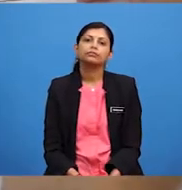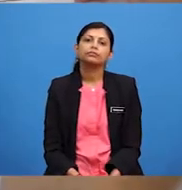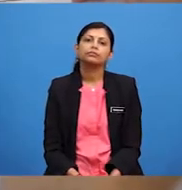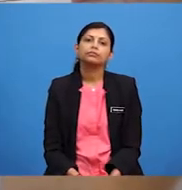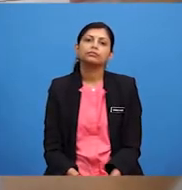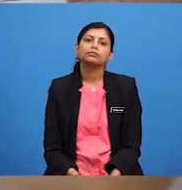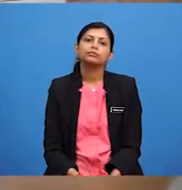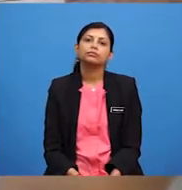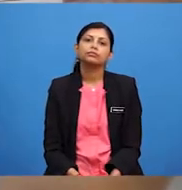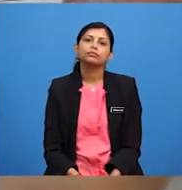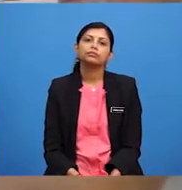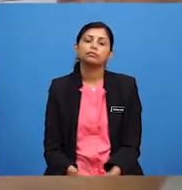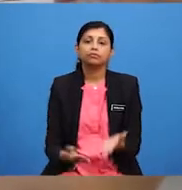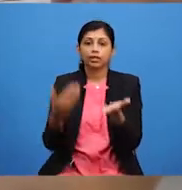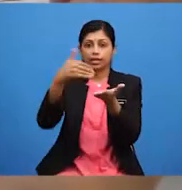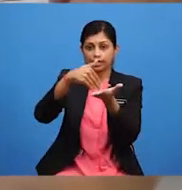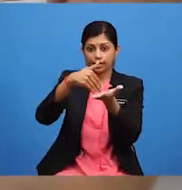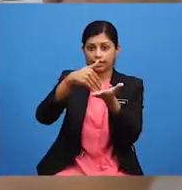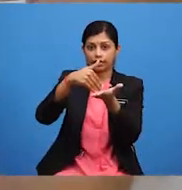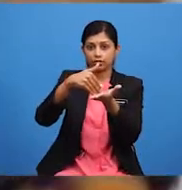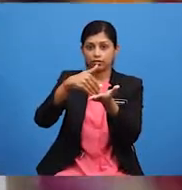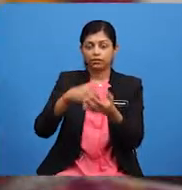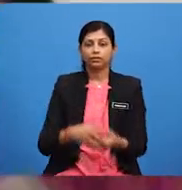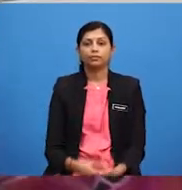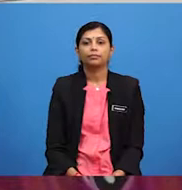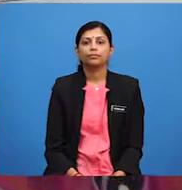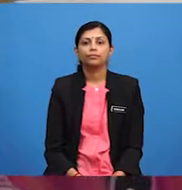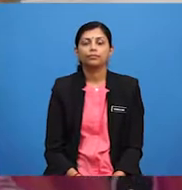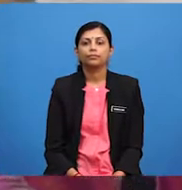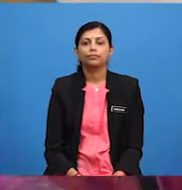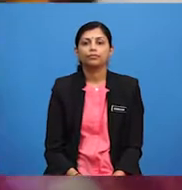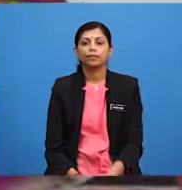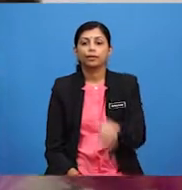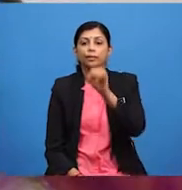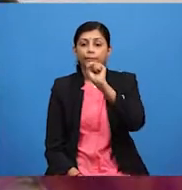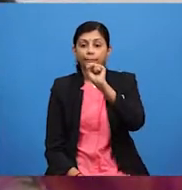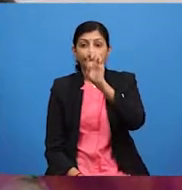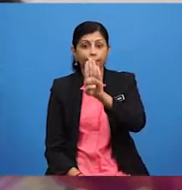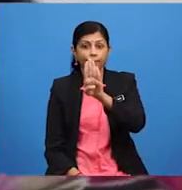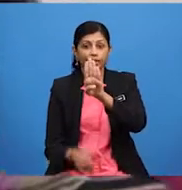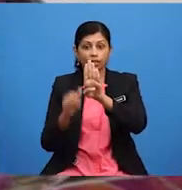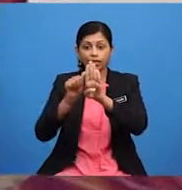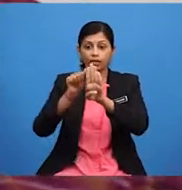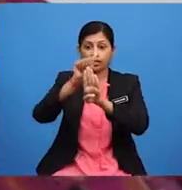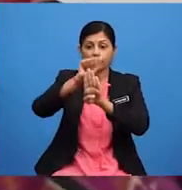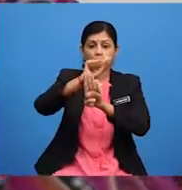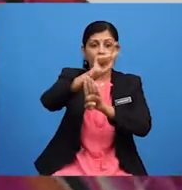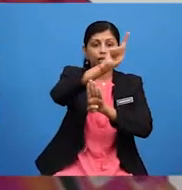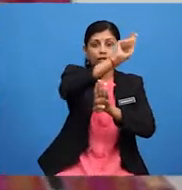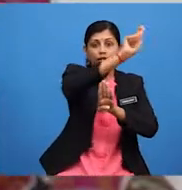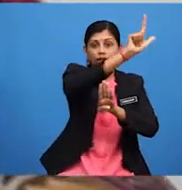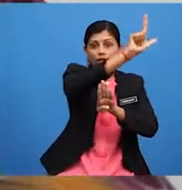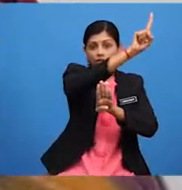Kemudian, ulang langkah yang sama, unjurkan garisan perspektif dari titik B ke titik lenyap 1